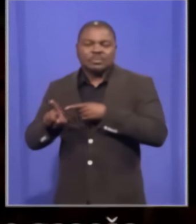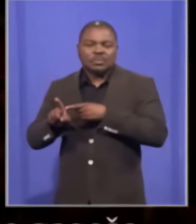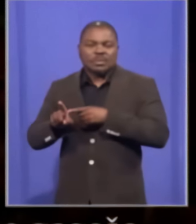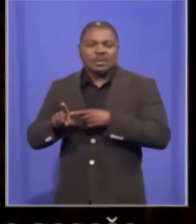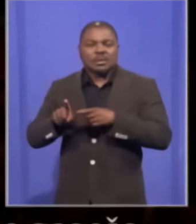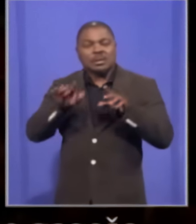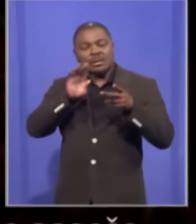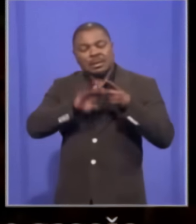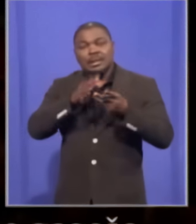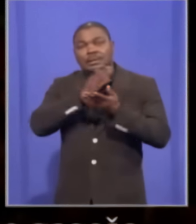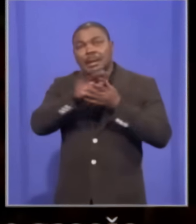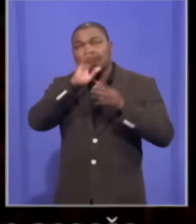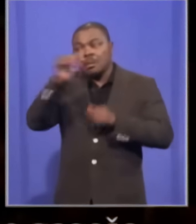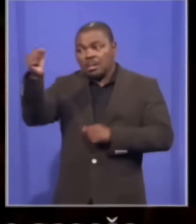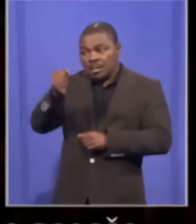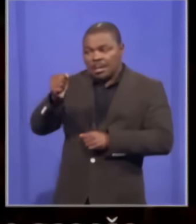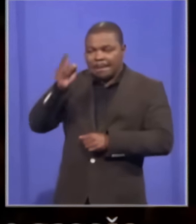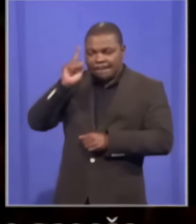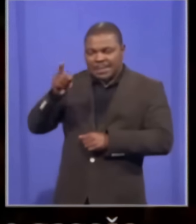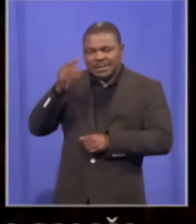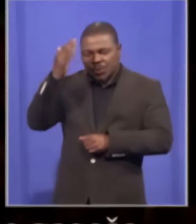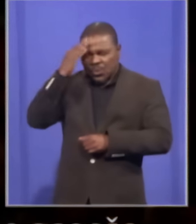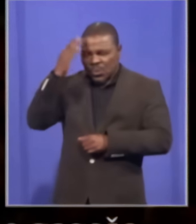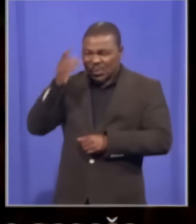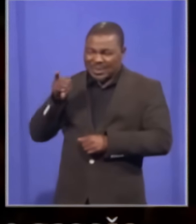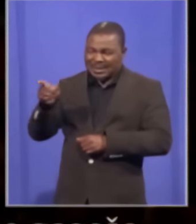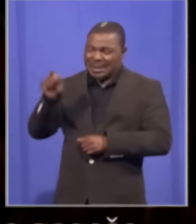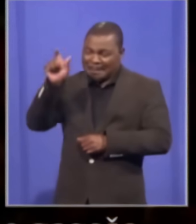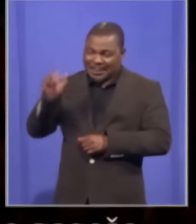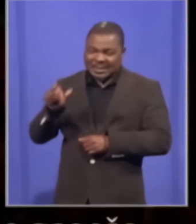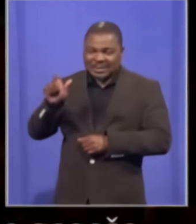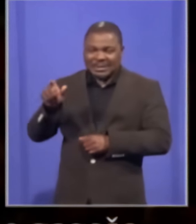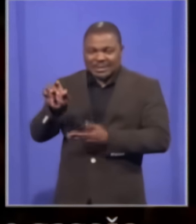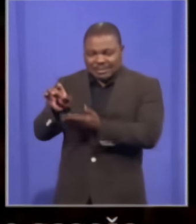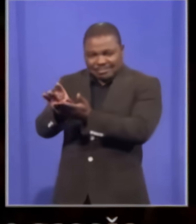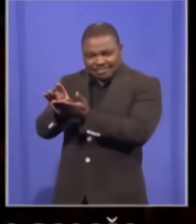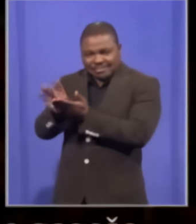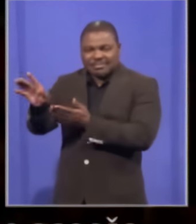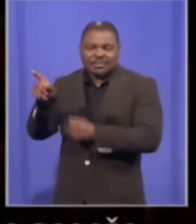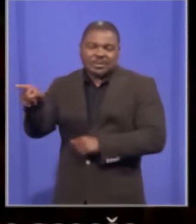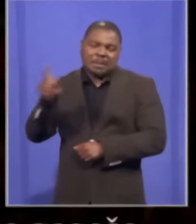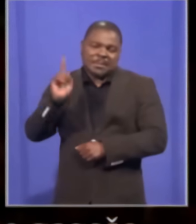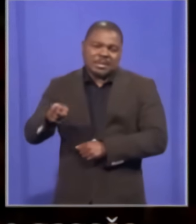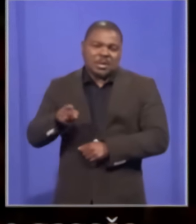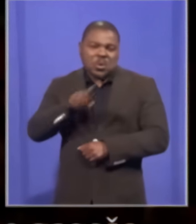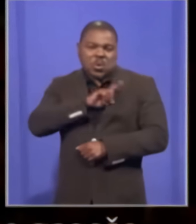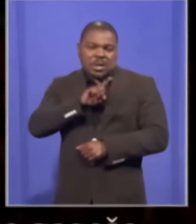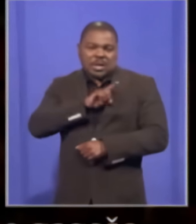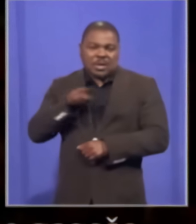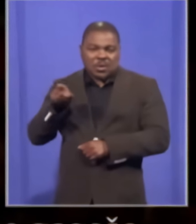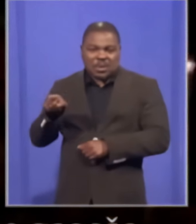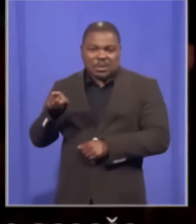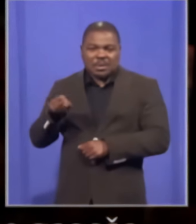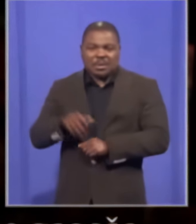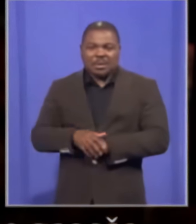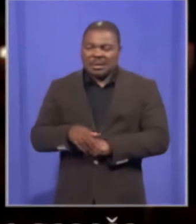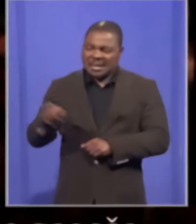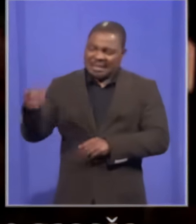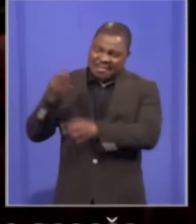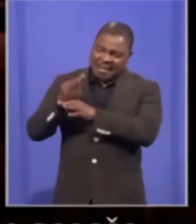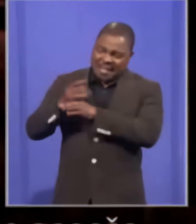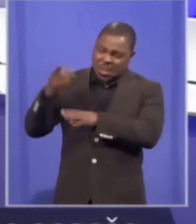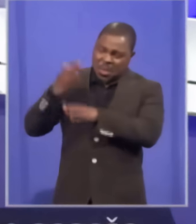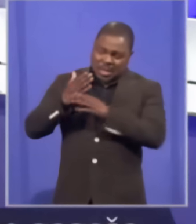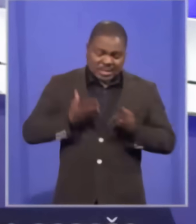ba mmeilego ba tle ba tsebe gore ba re file morwalo re nyokontšha naga motlwa gobane papa o a di